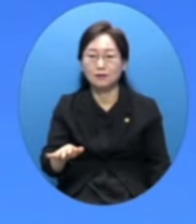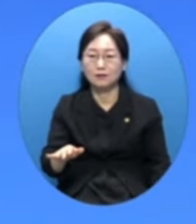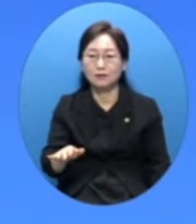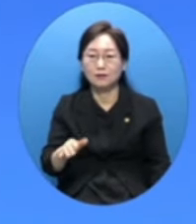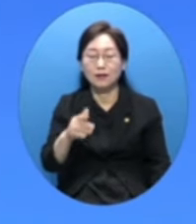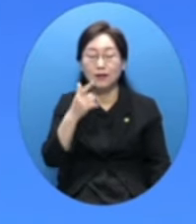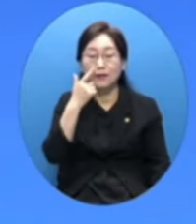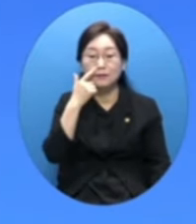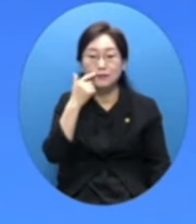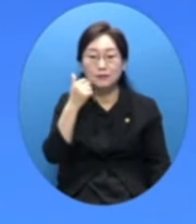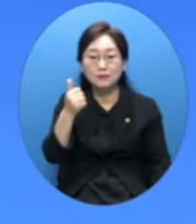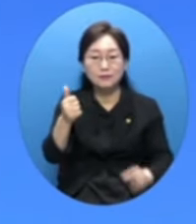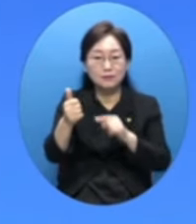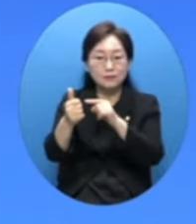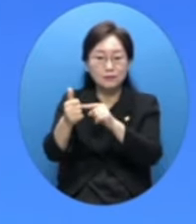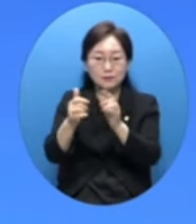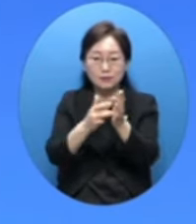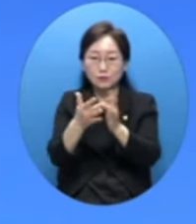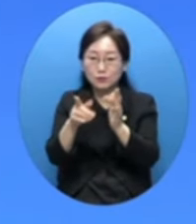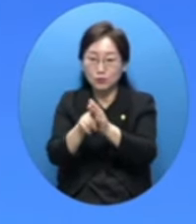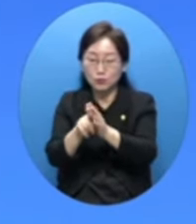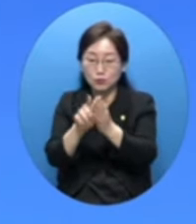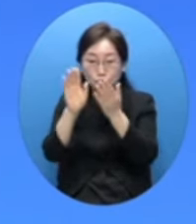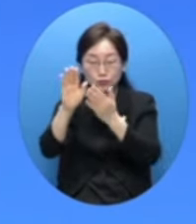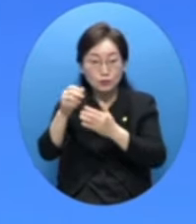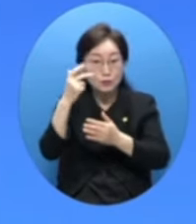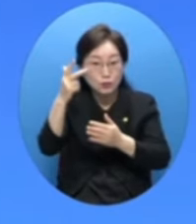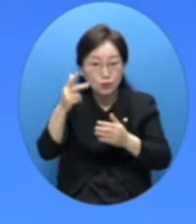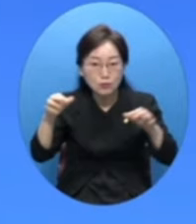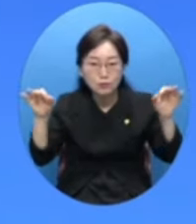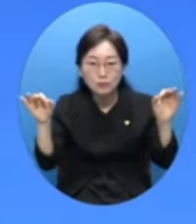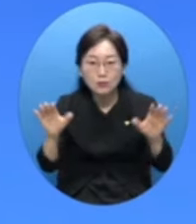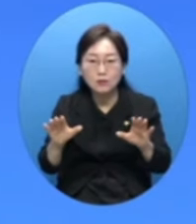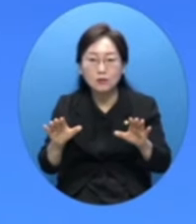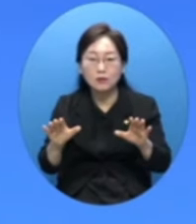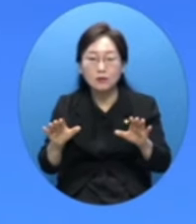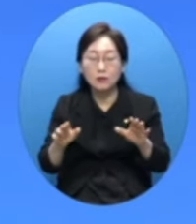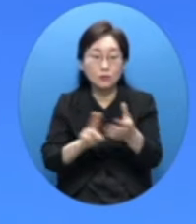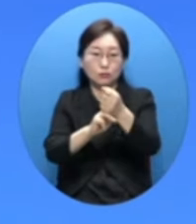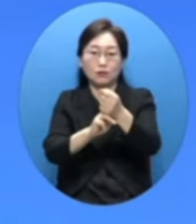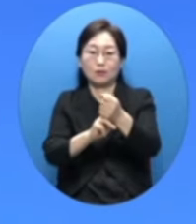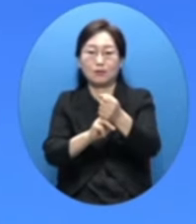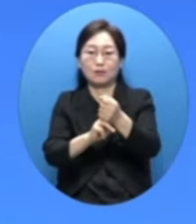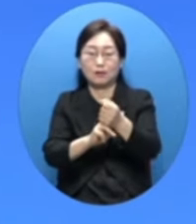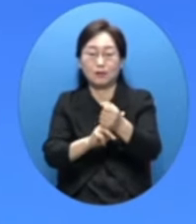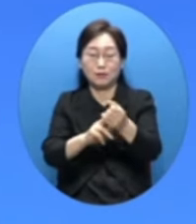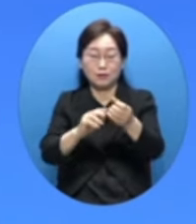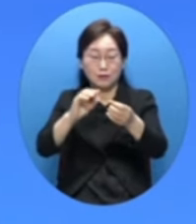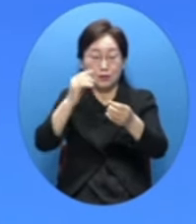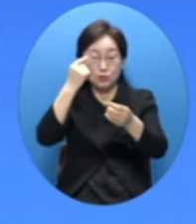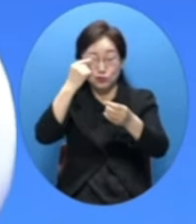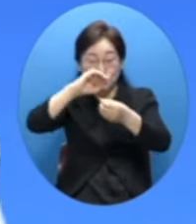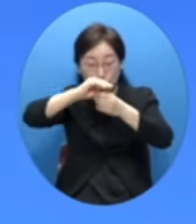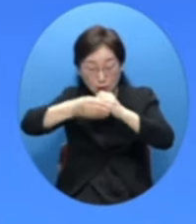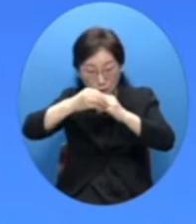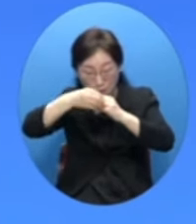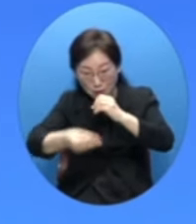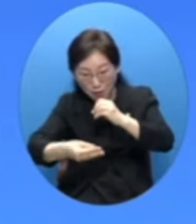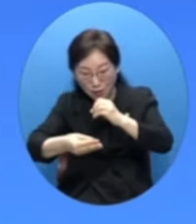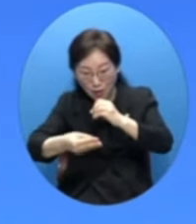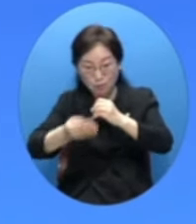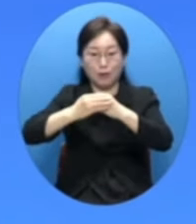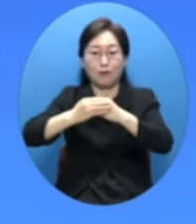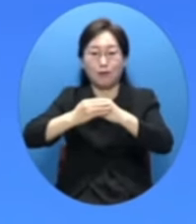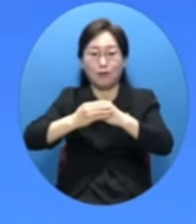아버지가 이런 봐서 예수 믿고 난 다음 7개월 후에 기적적으로 망막박리 증세가 사라져버려서